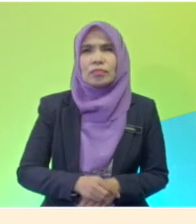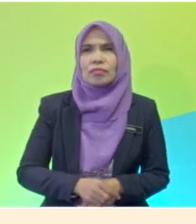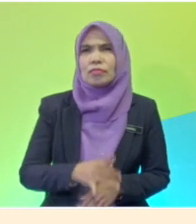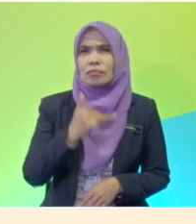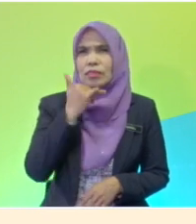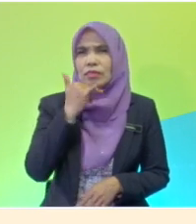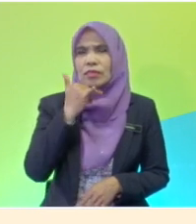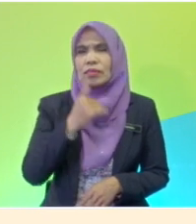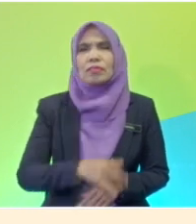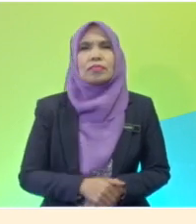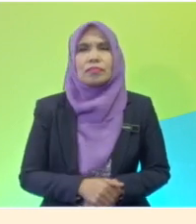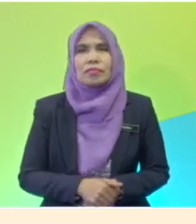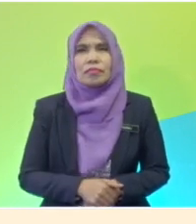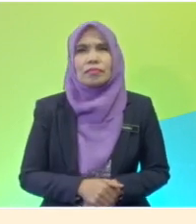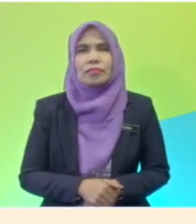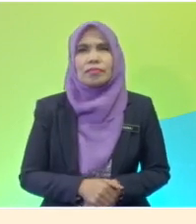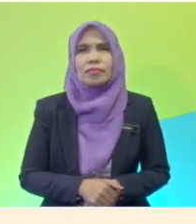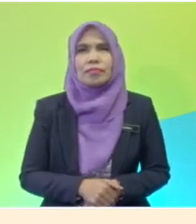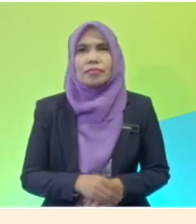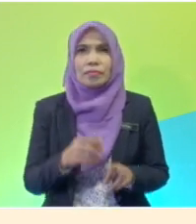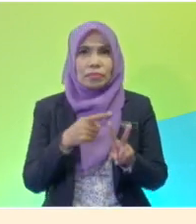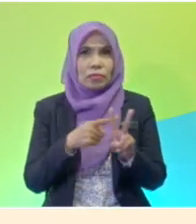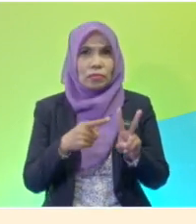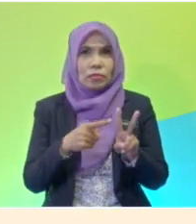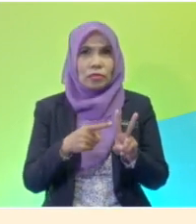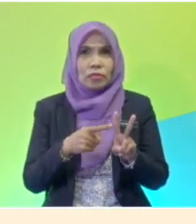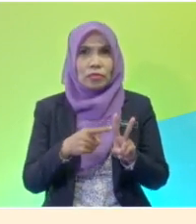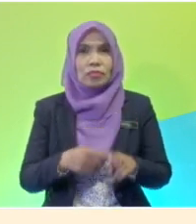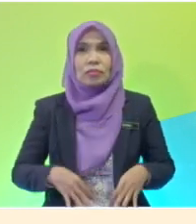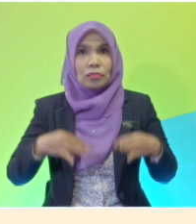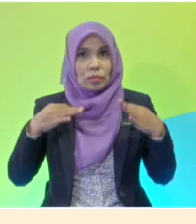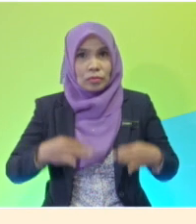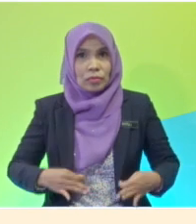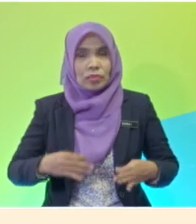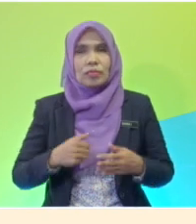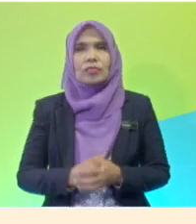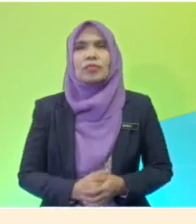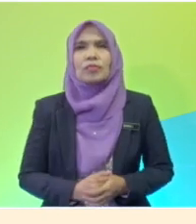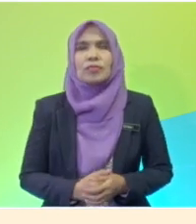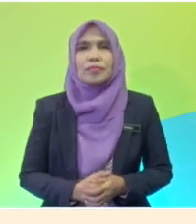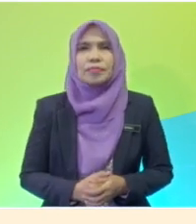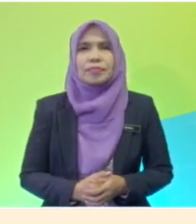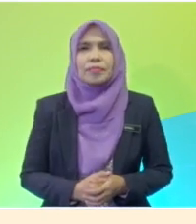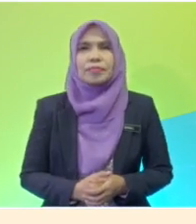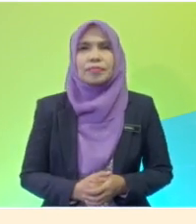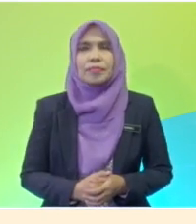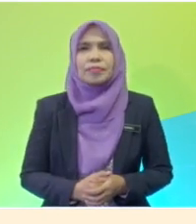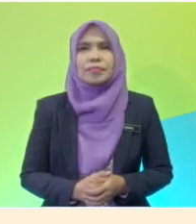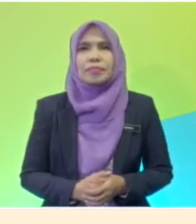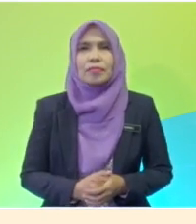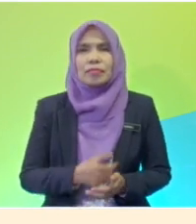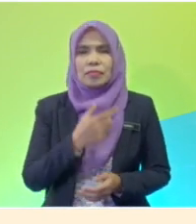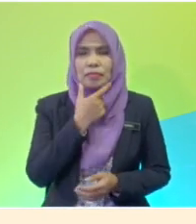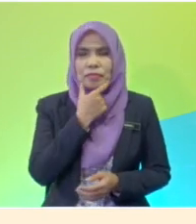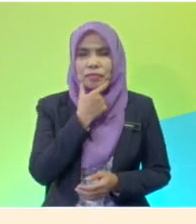yang kedua kalau kita tengok dia memberi kesan kepada fisika bila orang itu berada dalam keadaan kecewa sedih